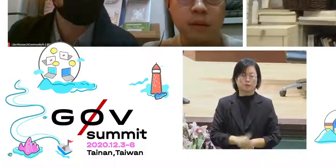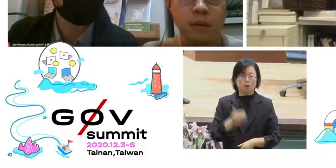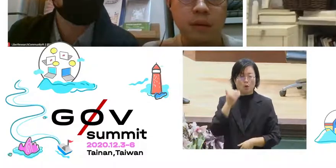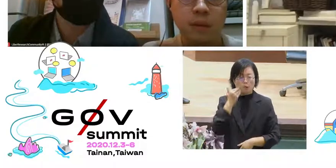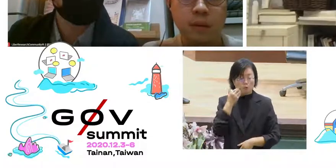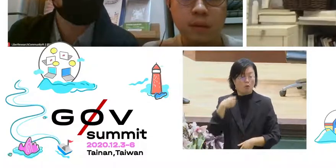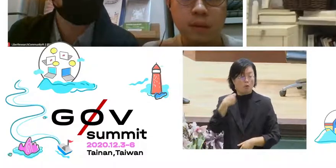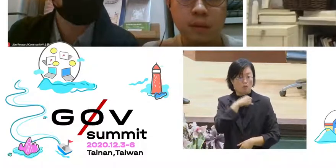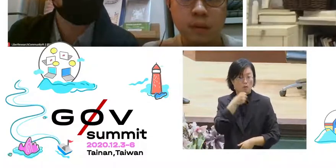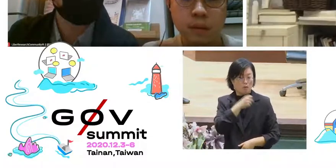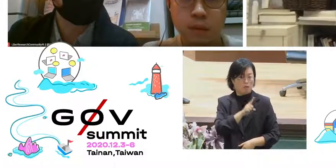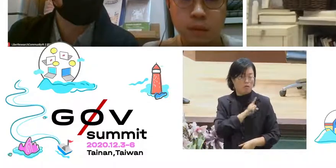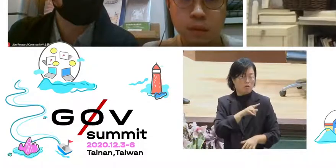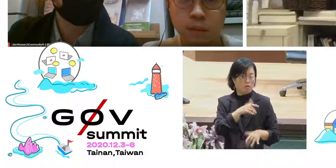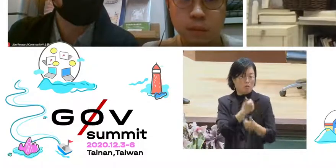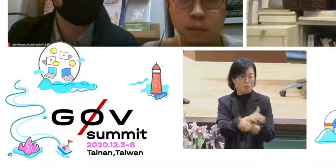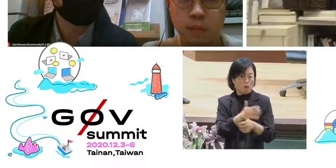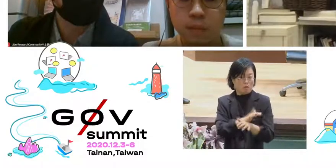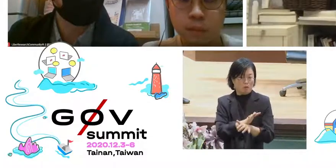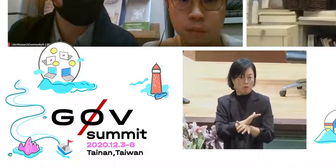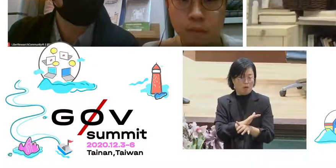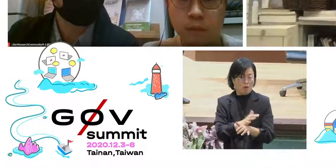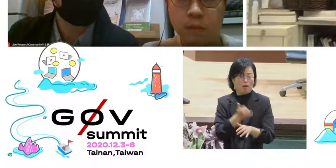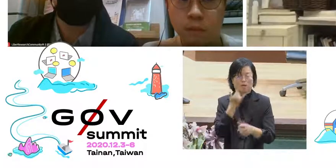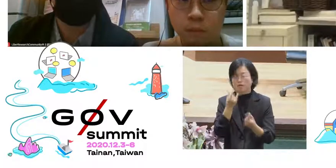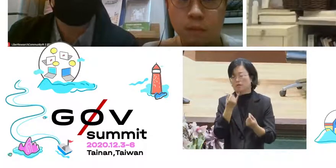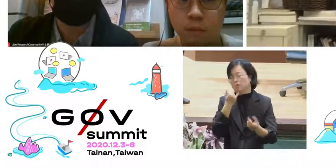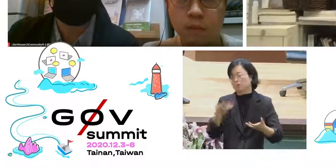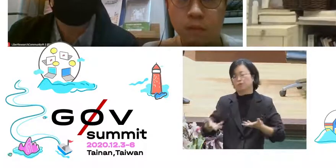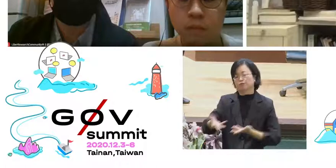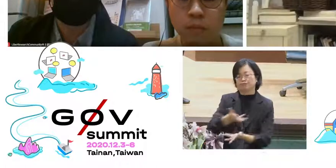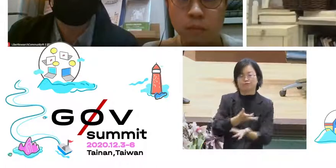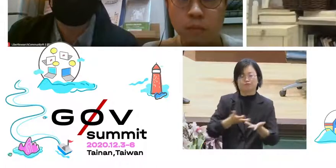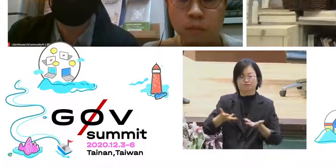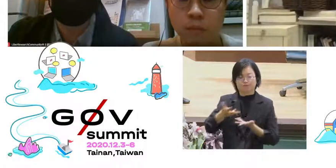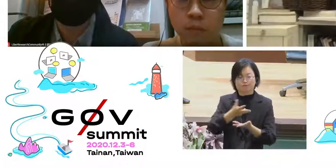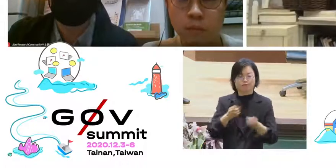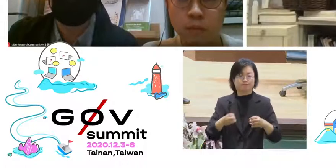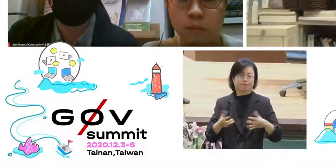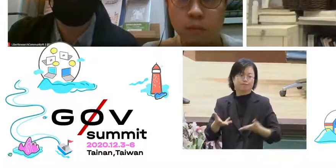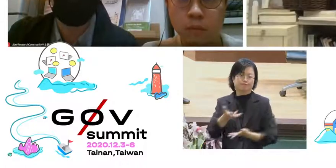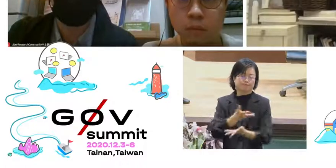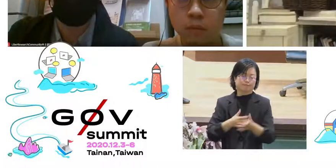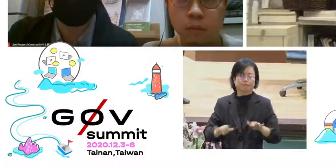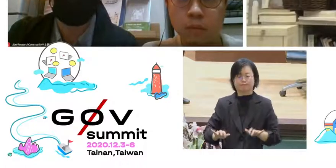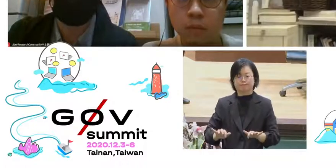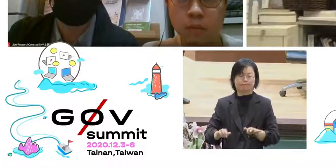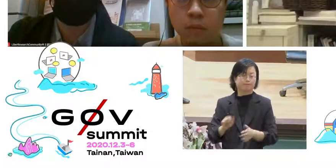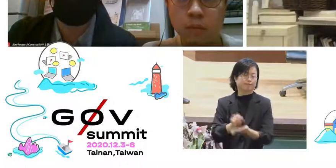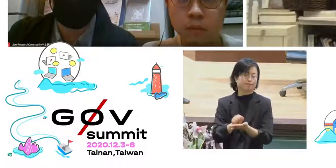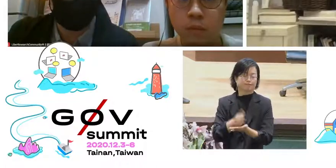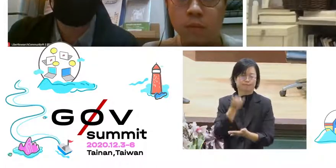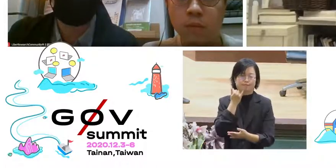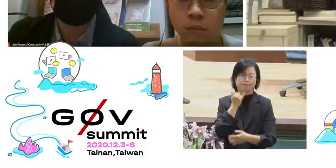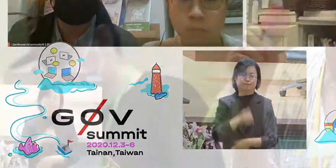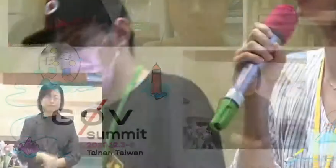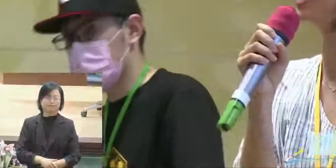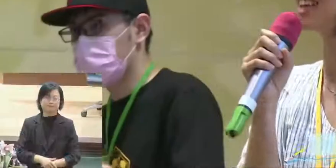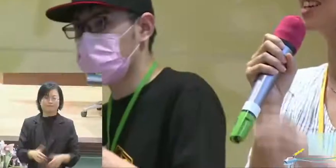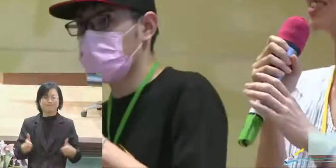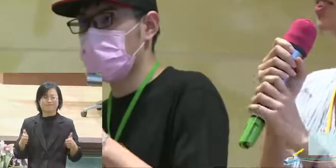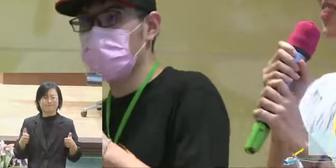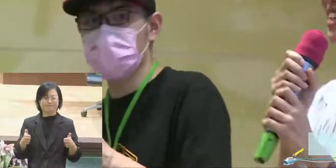以分享给他们的经验，我刚才就已经想到很多个，然后也可以打在 Slido， 然后提供给讲者参考。好，那再次谢谢大家